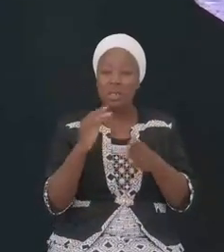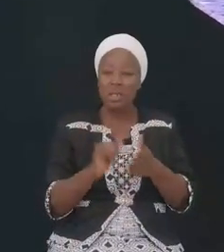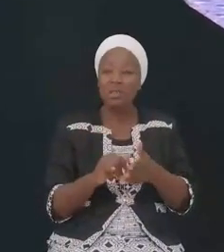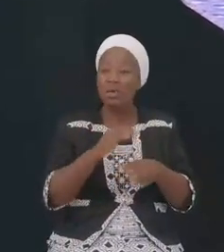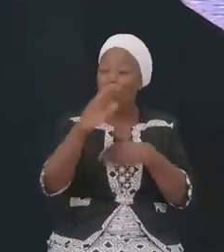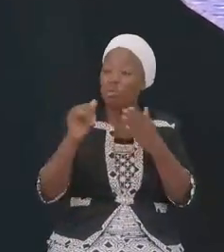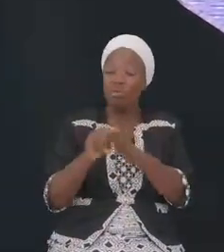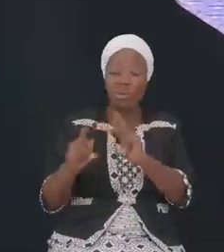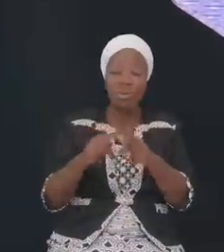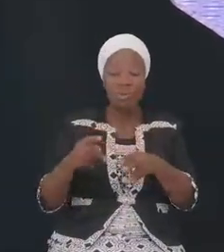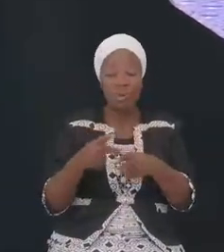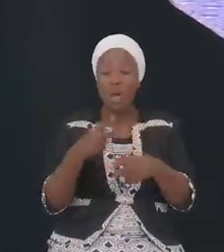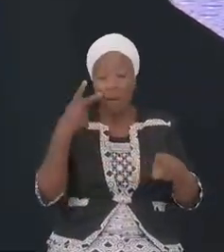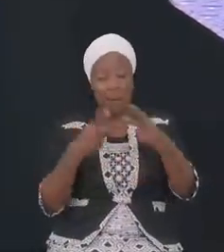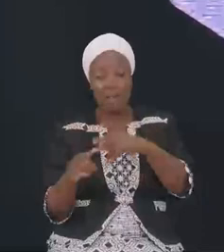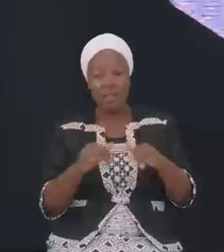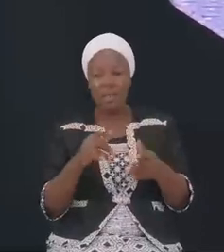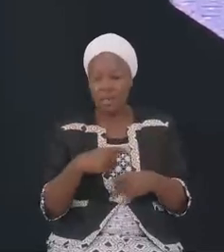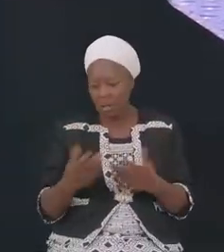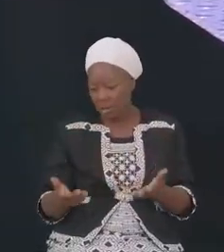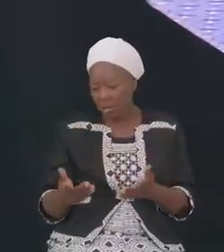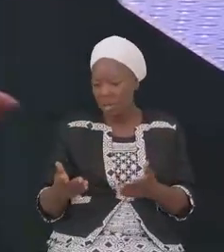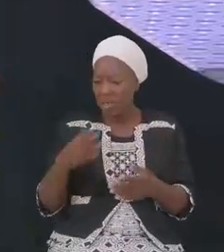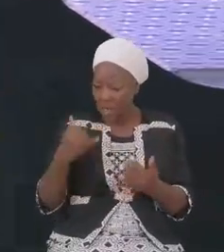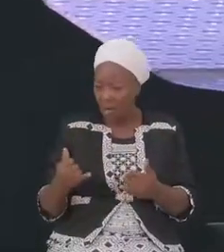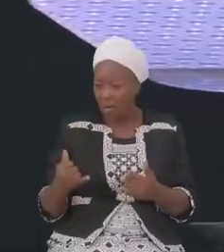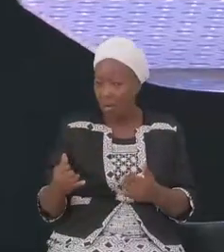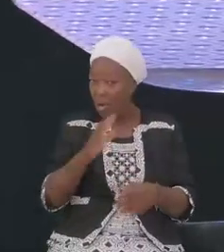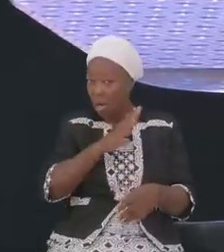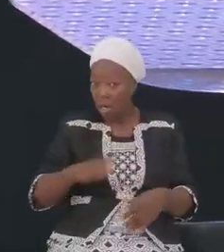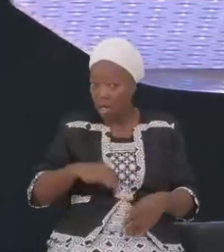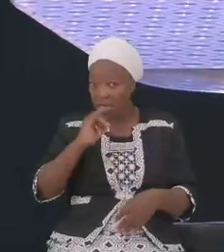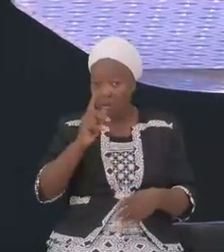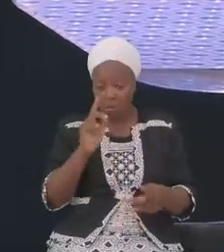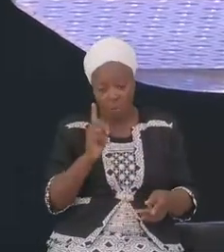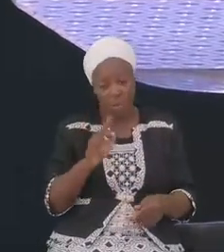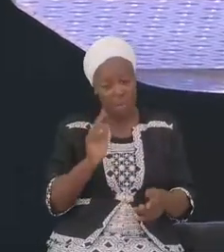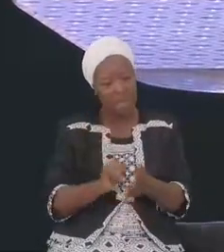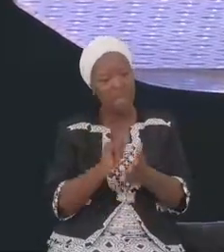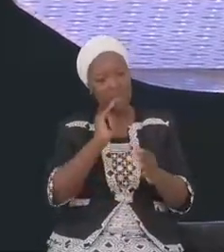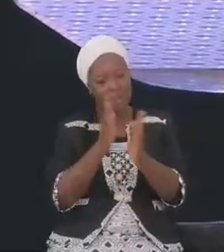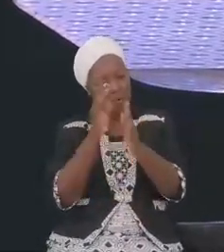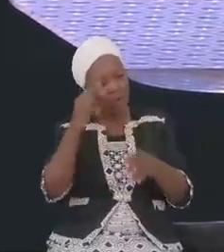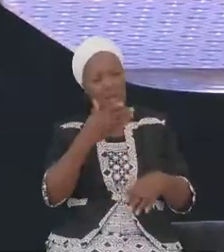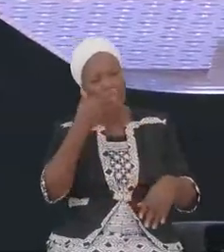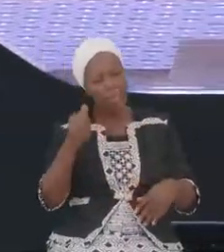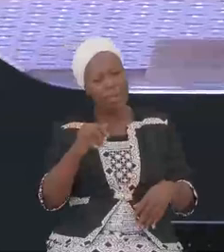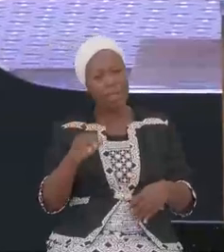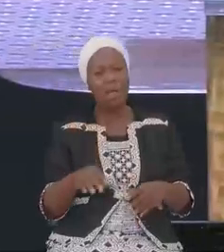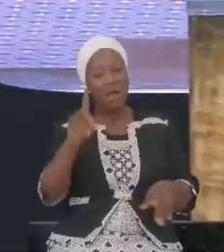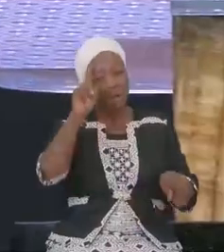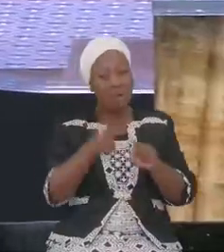souverains sacrificateurs avaient fait dans l'ancienne alliance, maintenant Christ est le médiateur d'une alliance